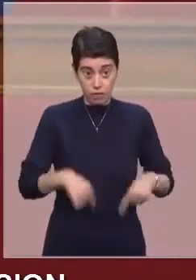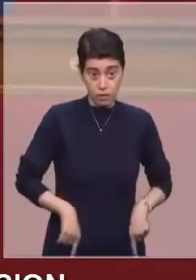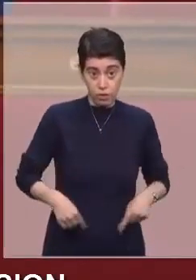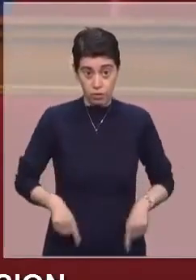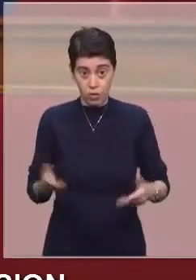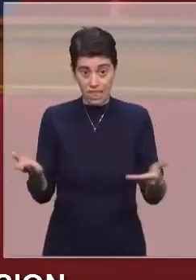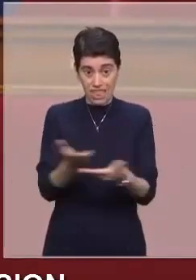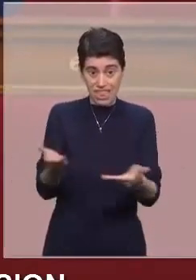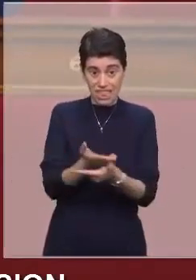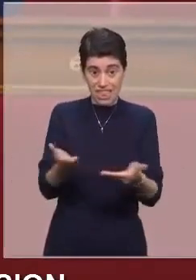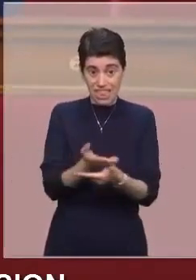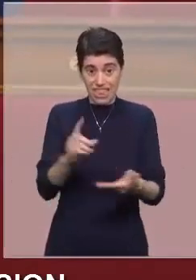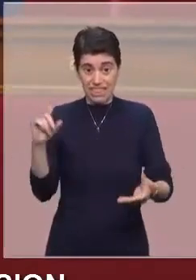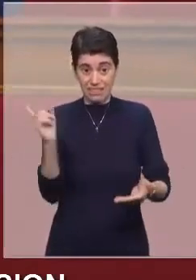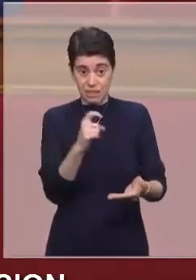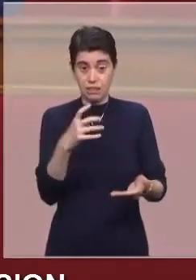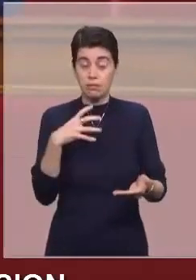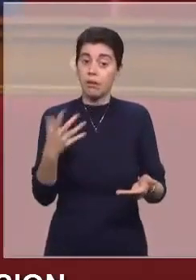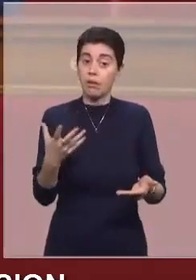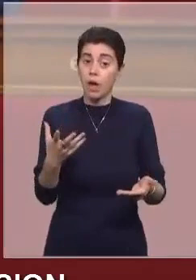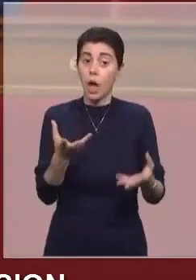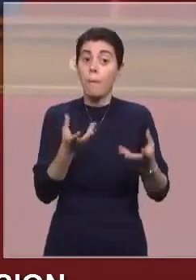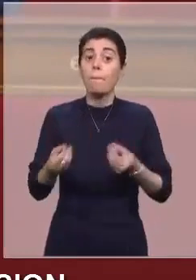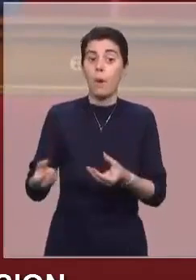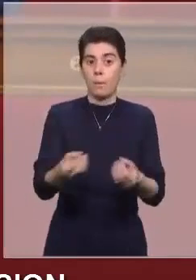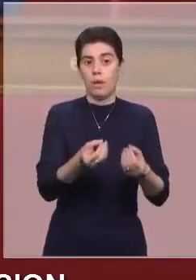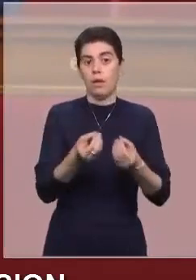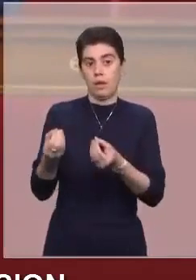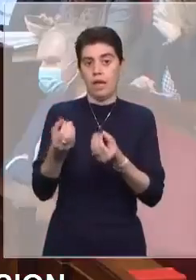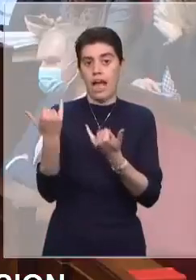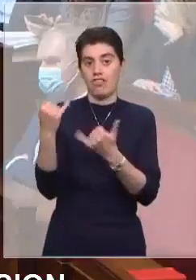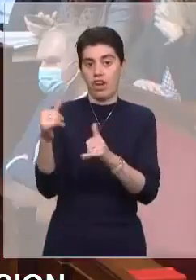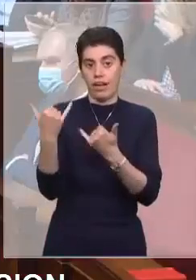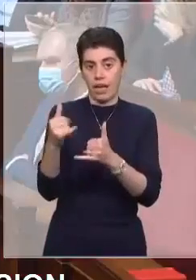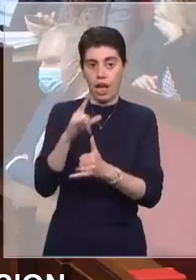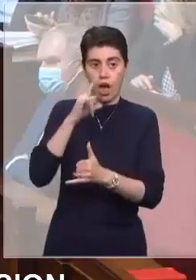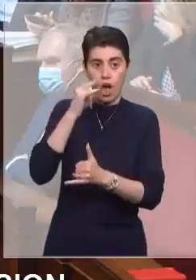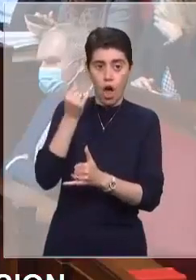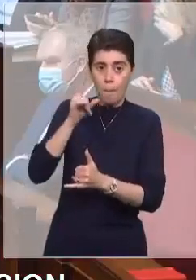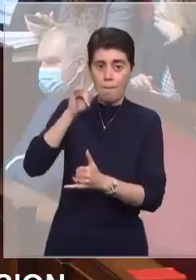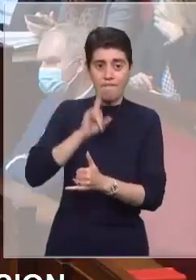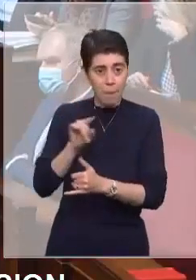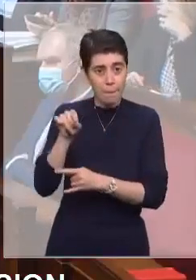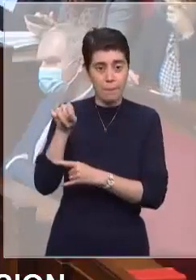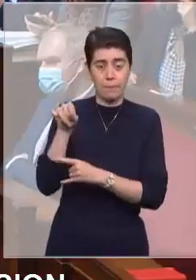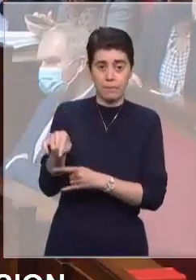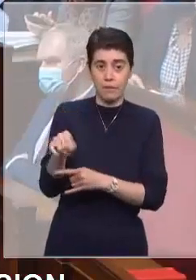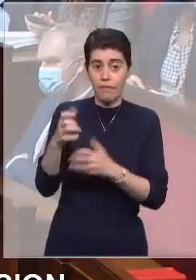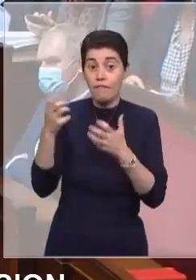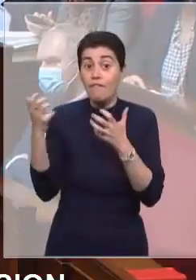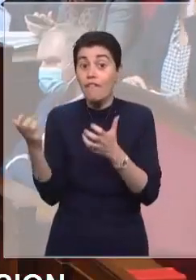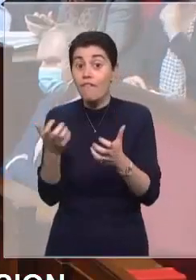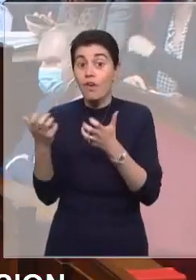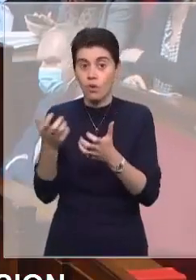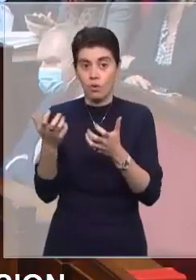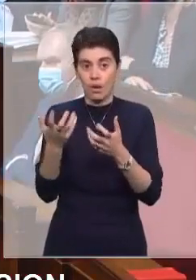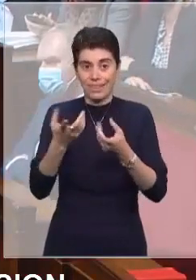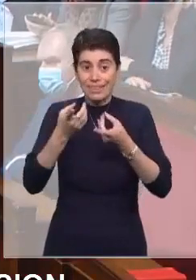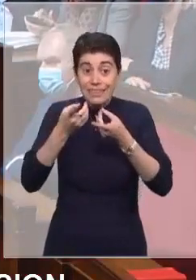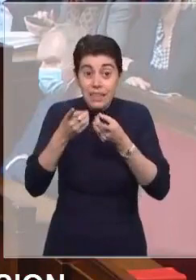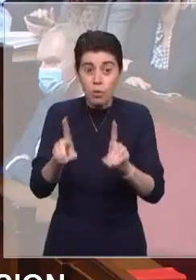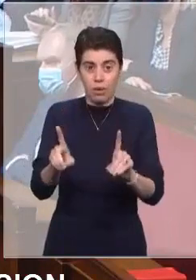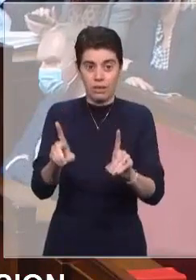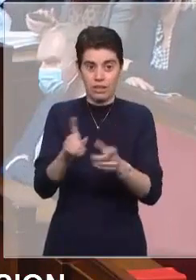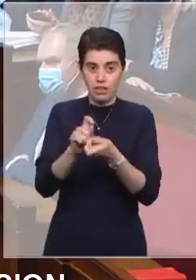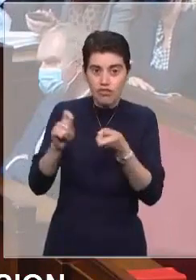peuple, le peuple algérien, qui pour beaucoup de femmes et des hommes qui le composent, aspirent à la démocratie, à de profonds